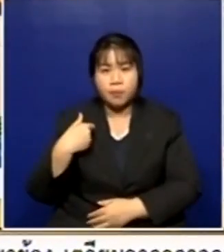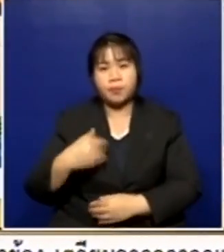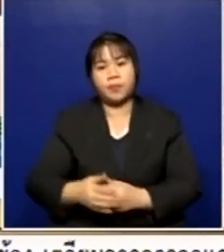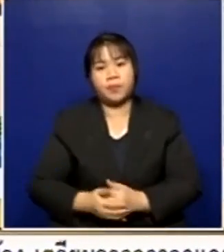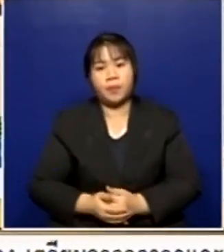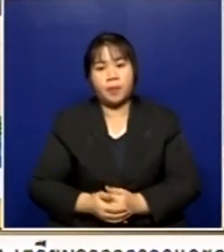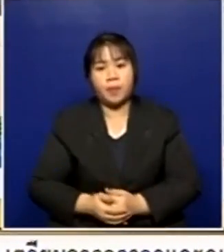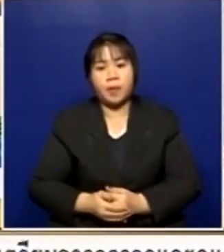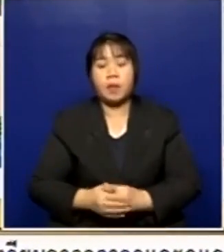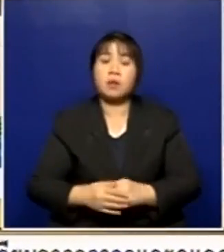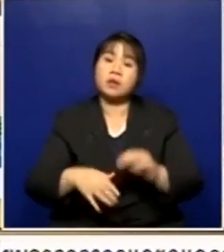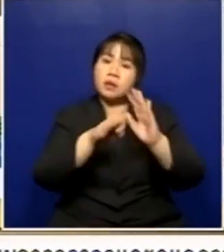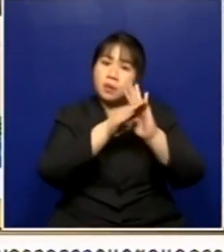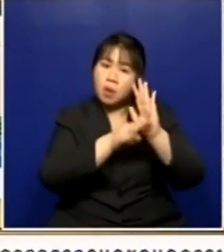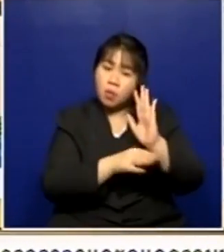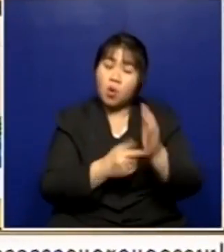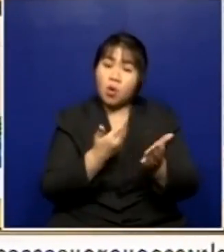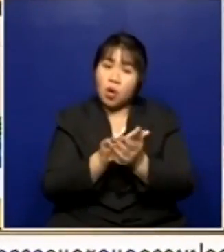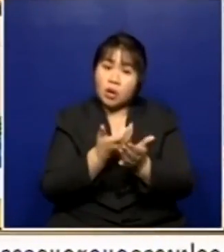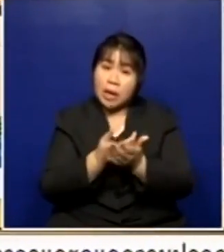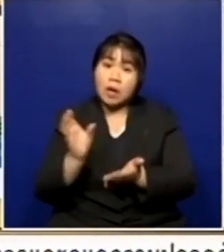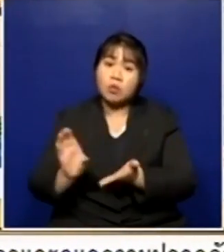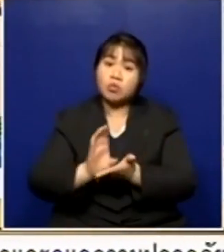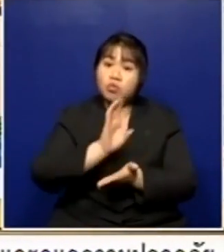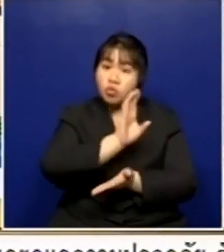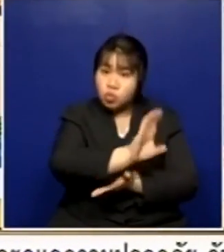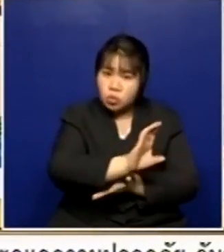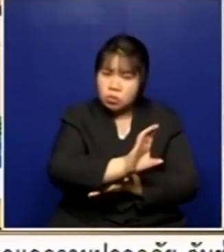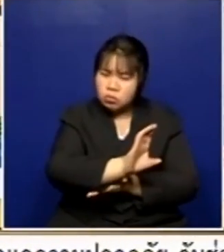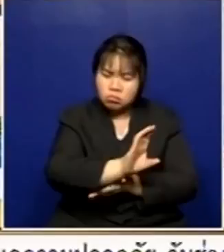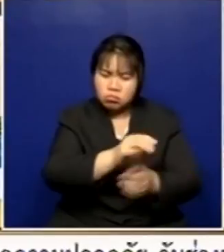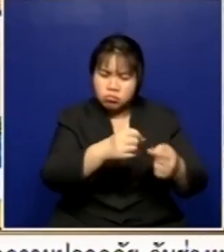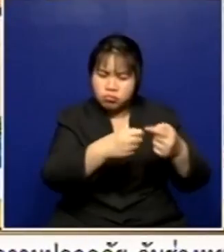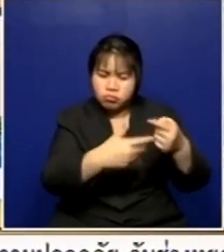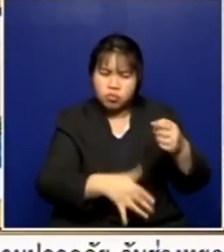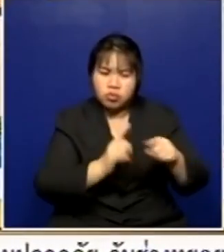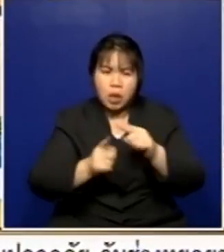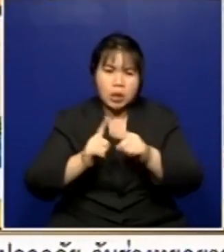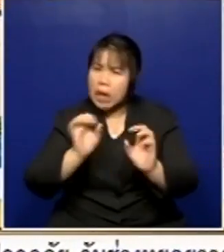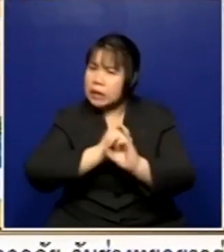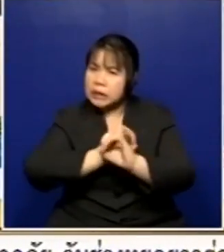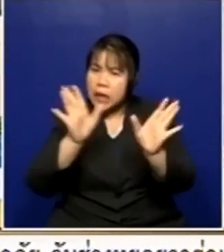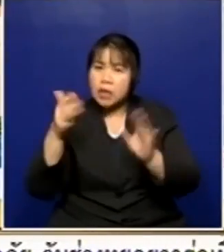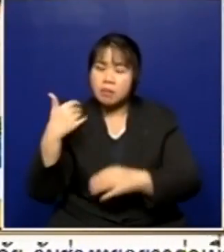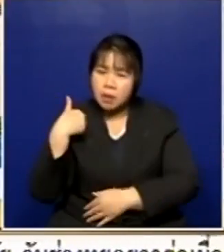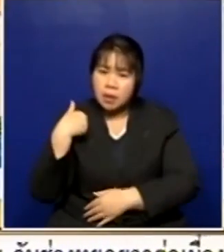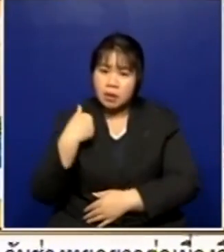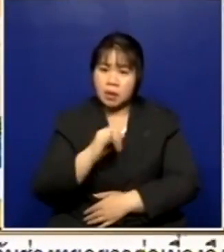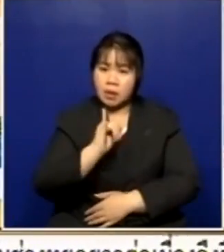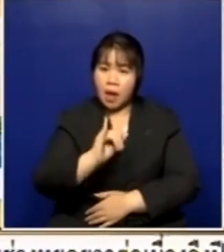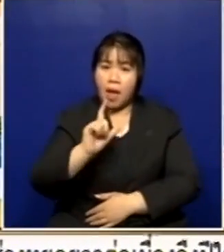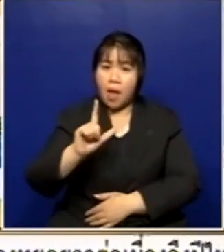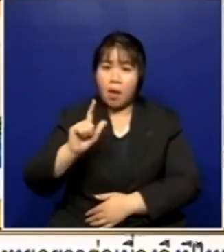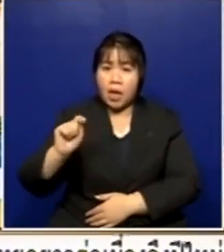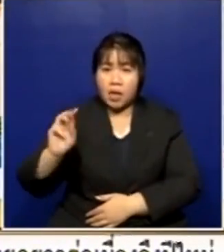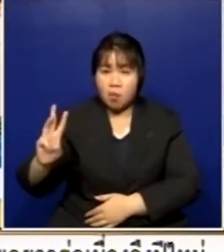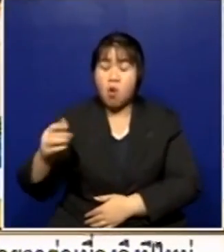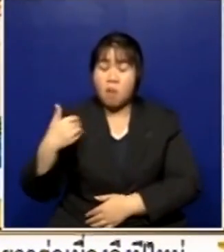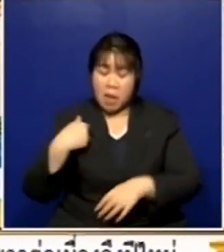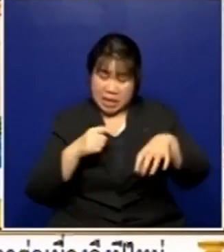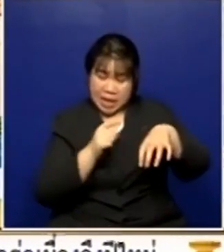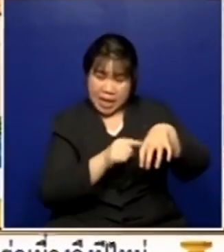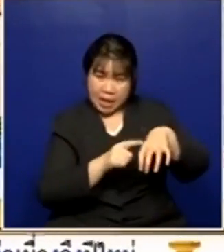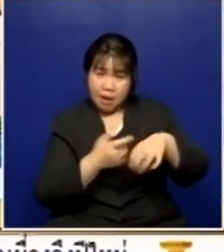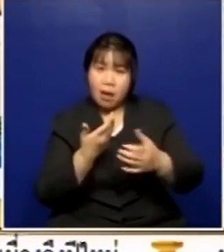กระบวนการรับตัวขององค์กรพัฒนาเอกชนจำนวนมากเป็นไปโดยโปร่งใสไอรอเองก็เป็นหนึ่งองค์กรที่